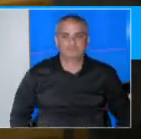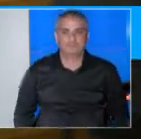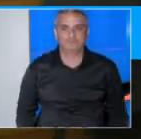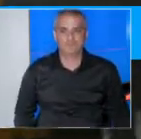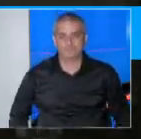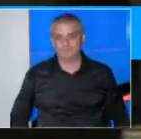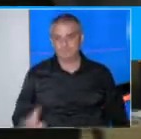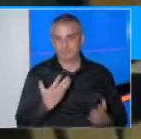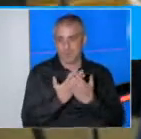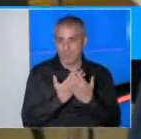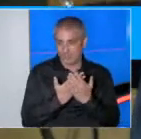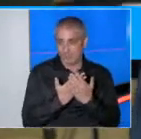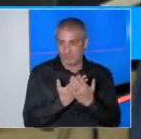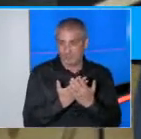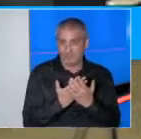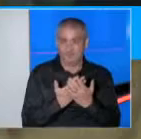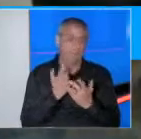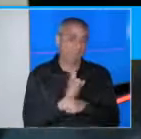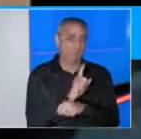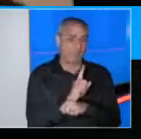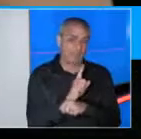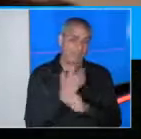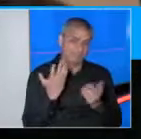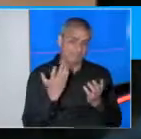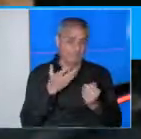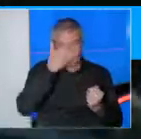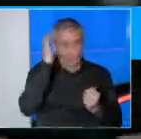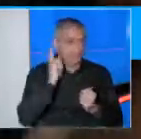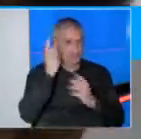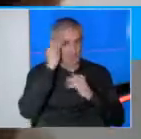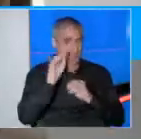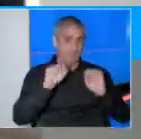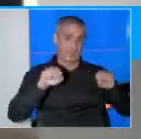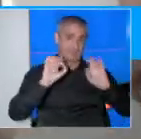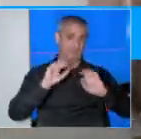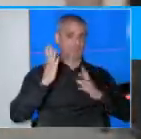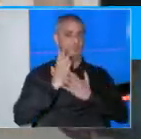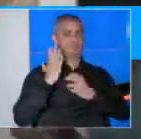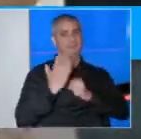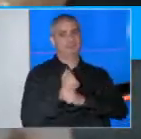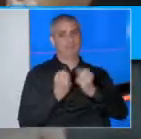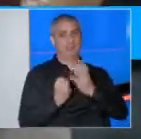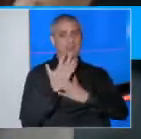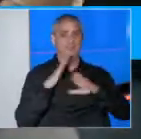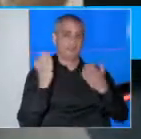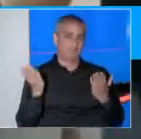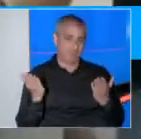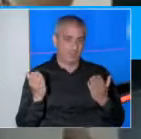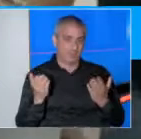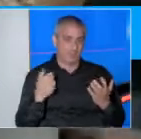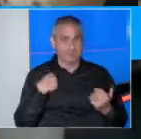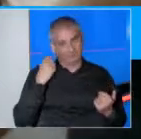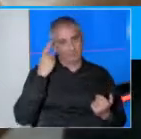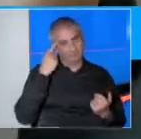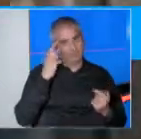ההוכחה לכך שהדברים לא סגורים עד הסוף, זה העובדה שבינתיים, לפחות יאיר לפיד לא הודיע לנשיא, שעלה בידו להרכיב ממשלה, למדך